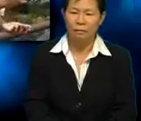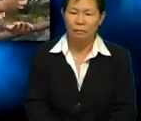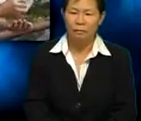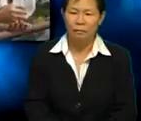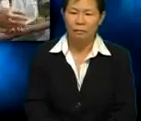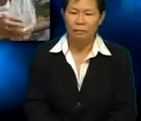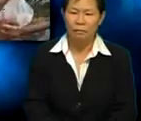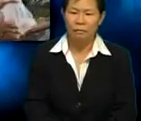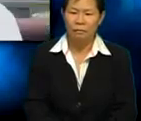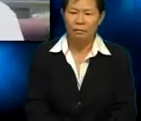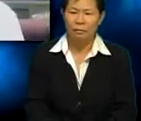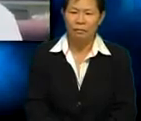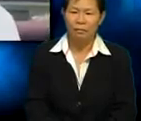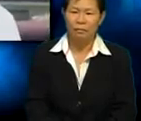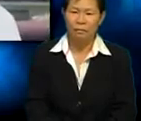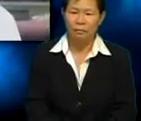Wah, bijaklah awak ni.